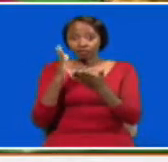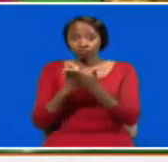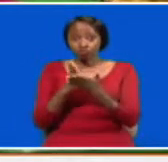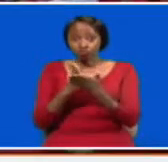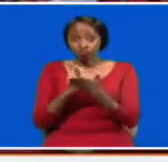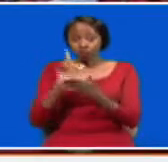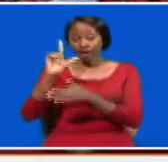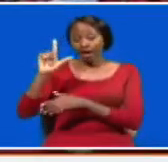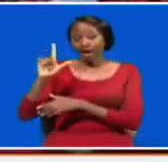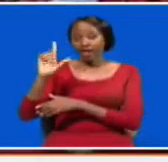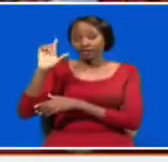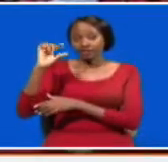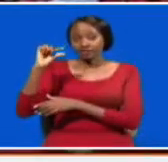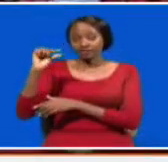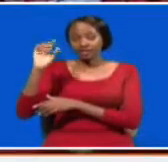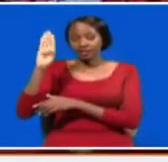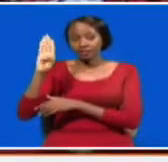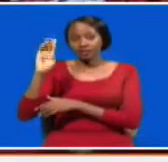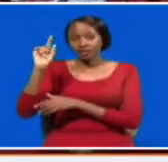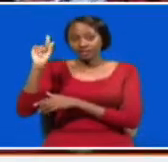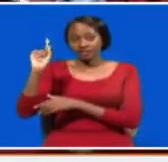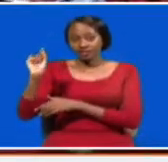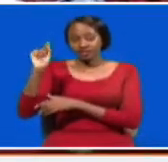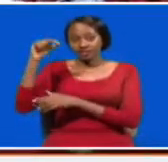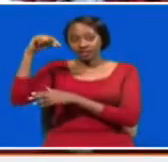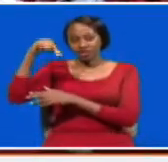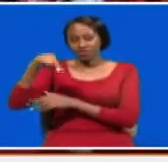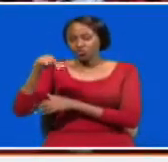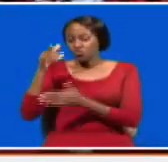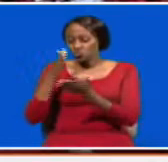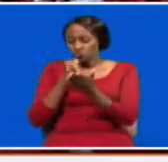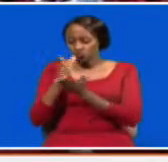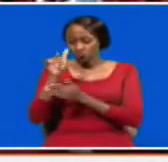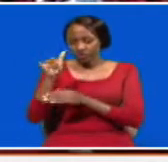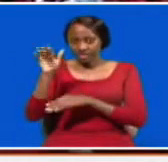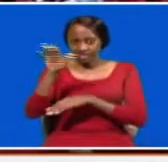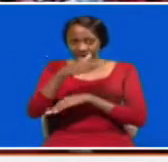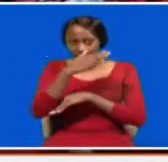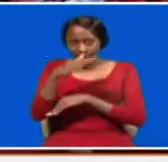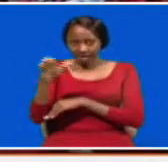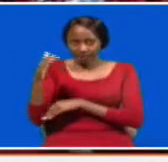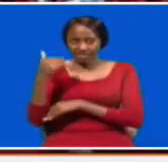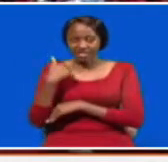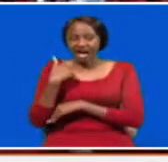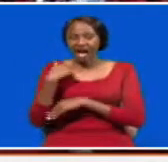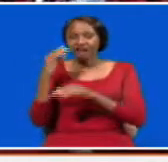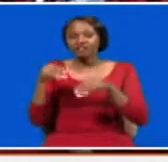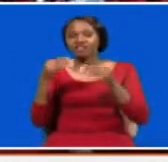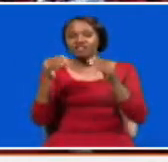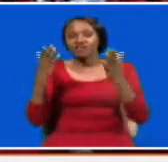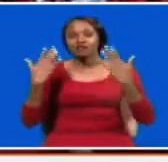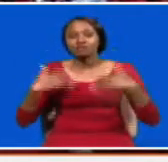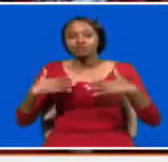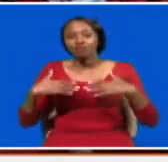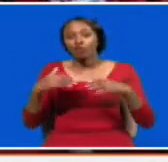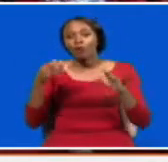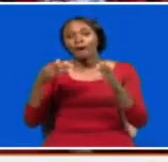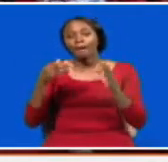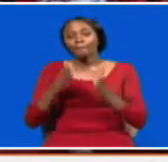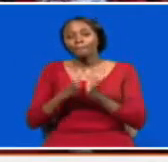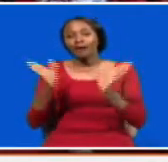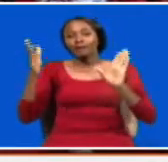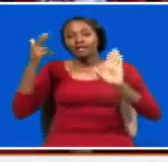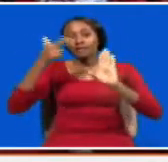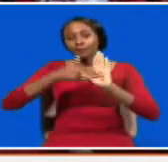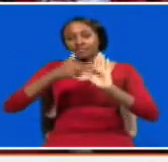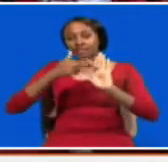ya LGBTQ utawasilishwa kwa kamati ya sheria bungeni ili kutoa fursa kwa umma kutoa maoni yao. Mswada ambao